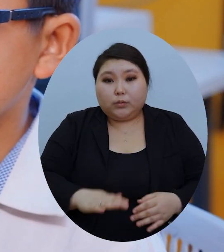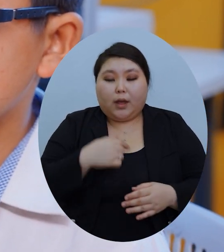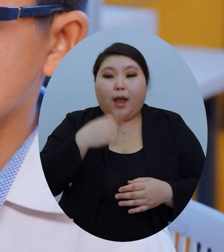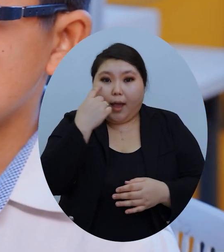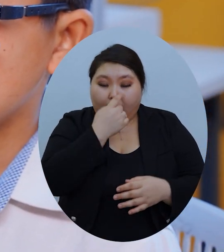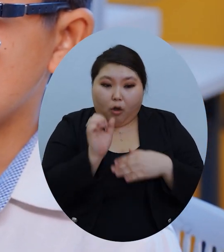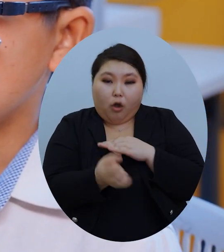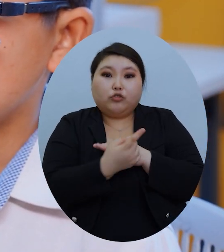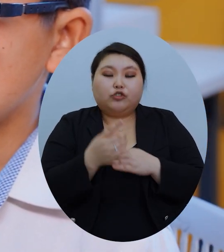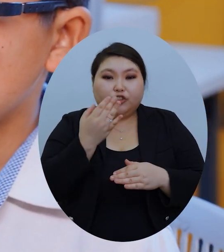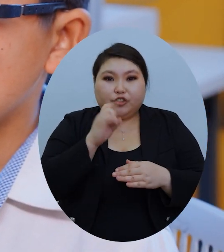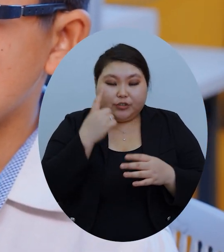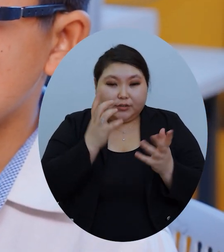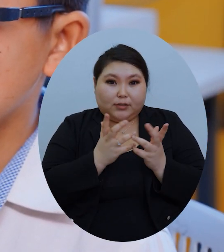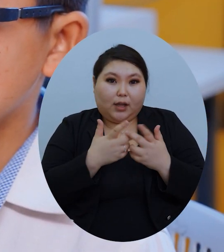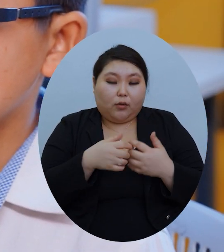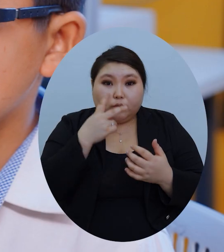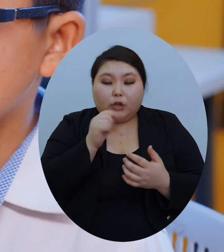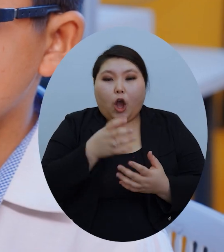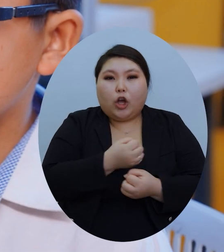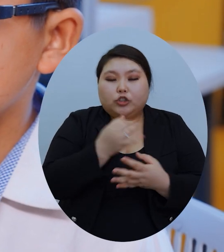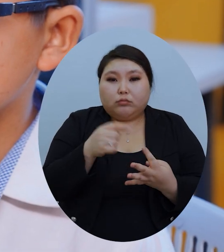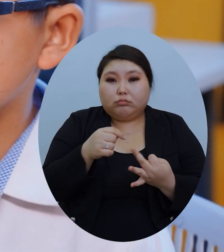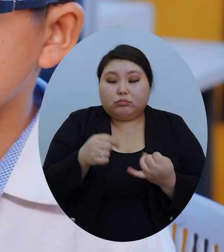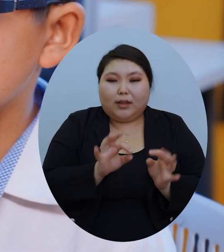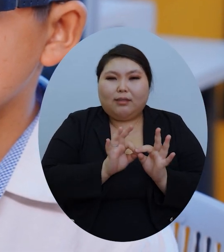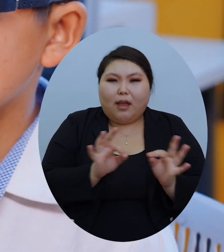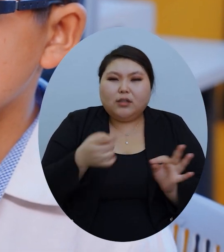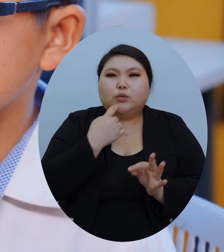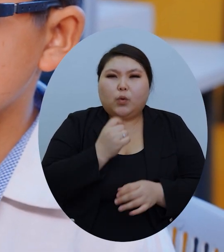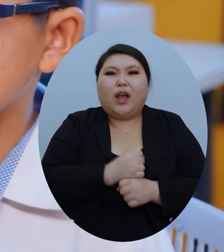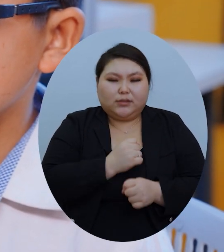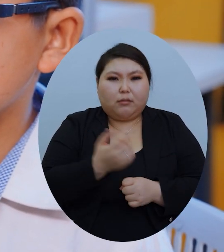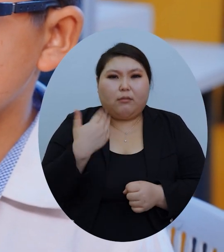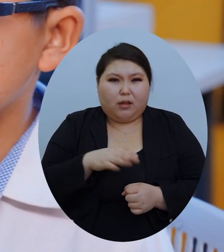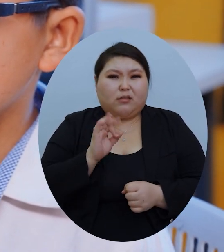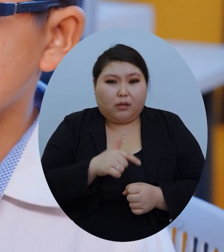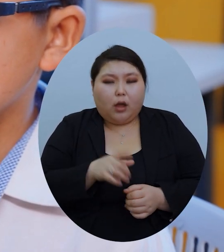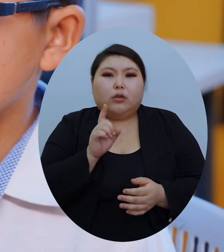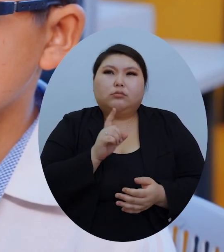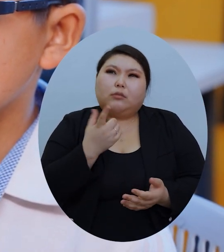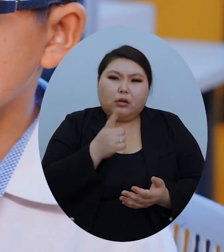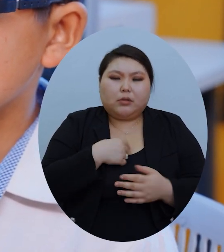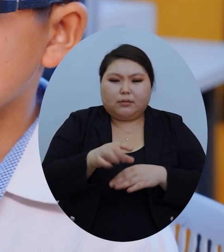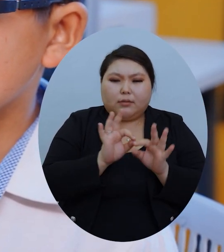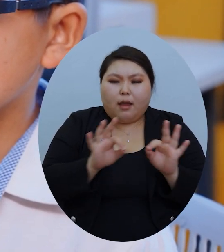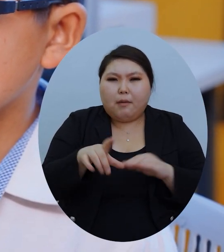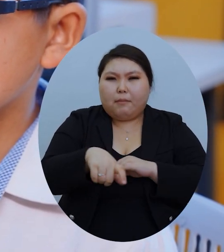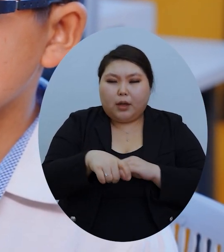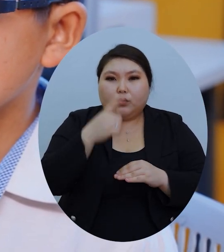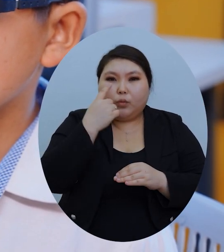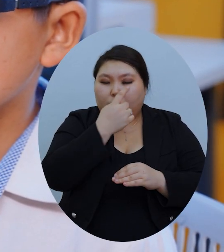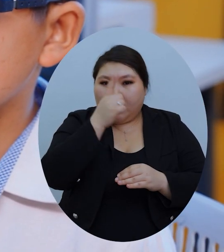тааруулах үзлэг нь олон үе шаттай, нарийн төвөгтэй ажилбар байдаг учраас зөвхөн нарийн мэрэгжлийн нүдний эмч гүйцэтгэх